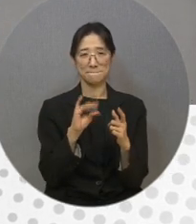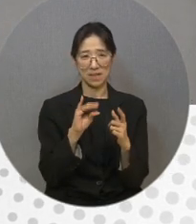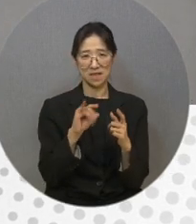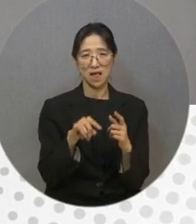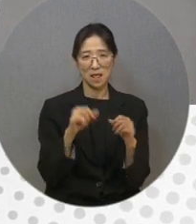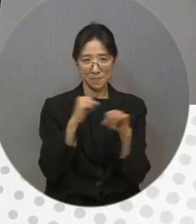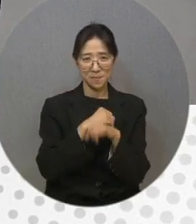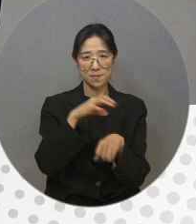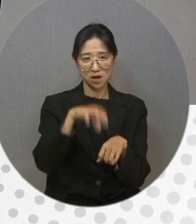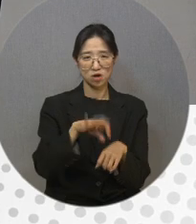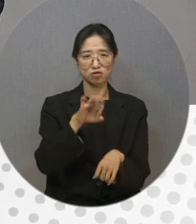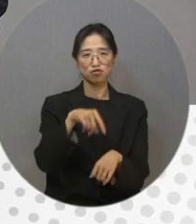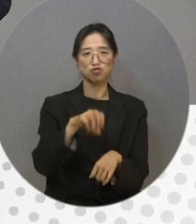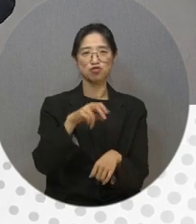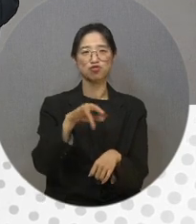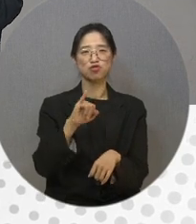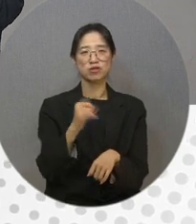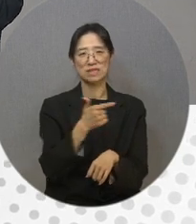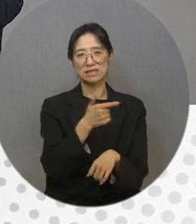멸망한 곳에서는